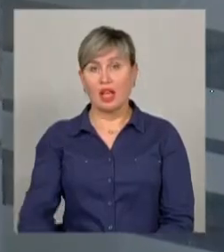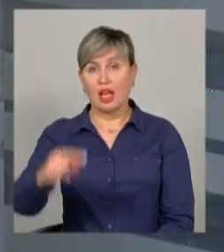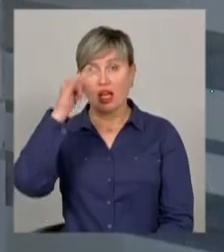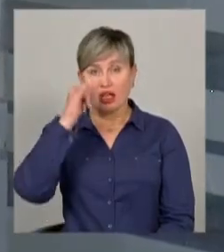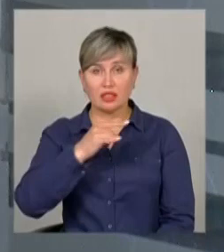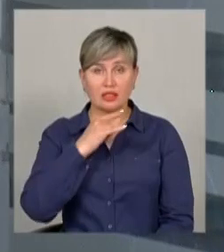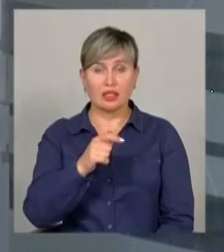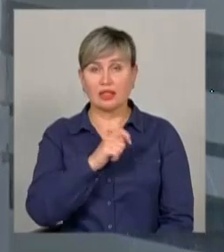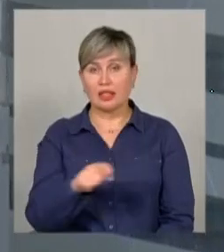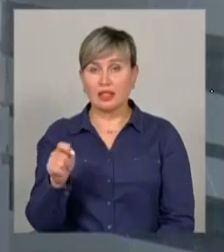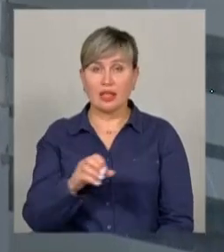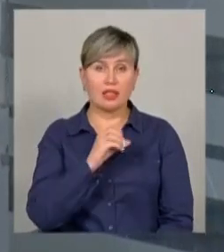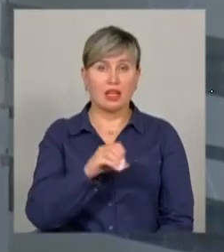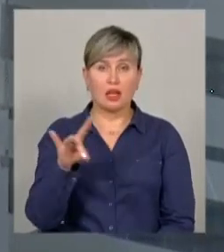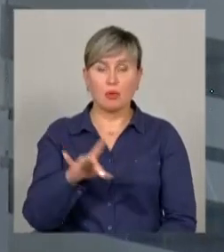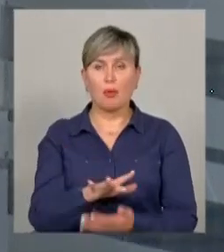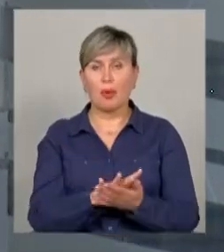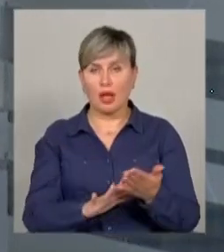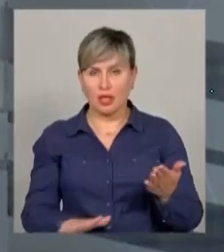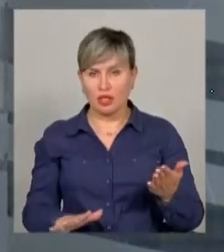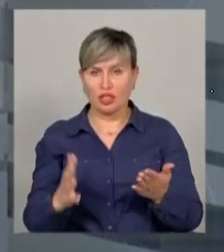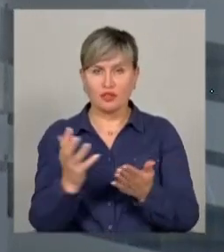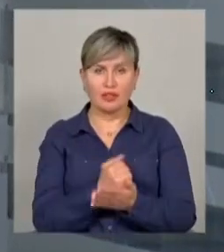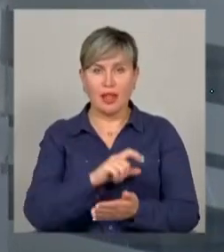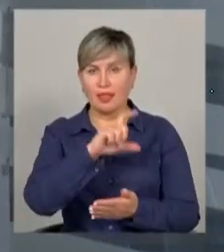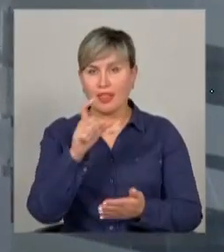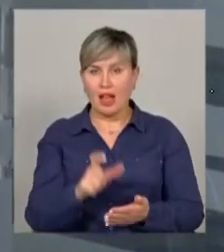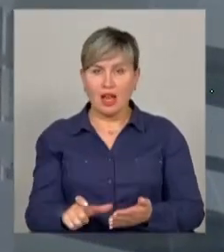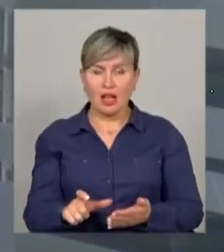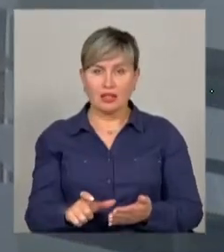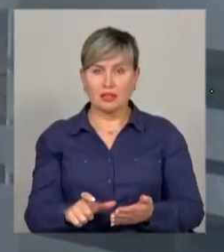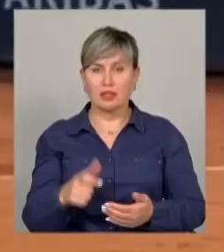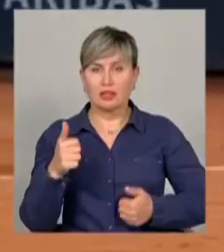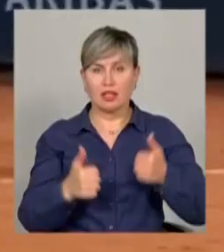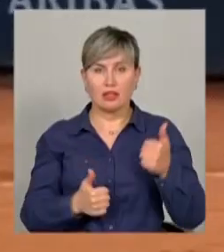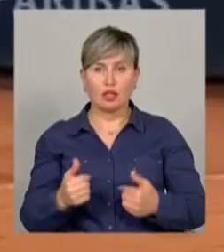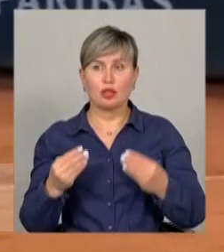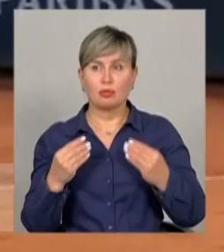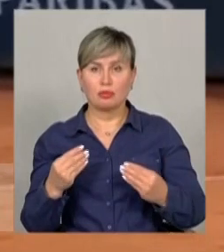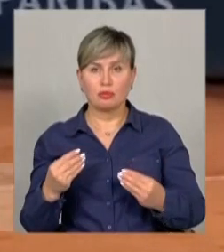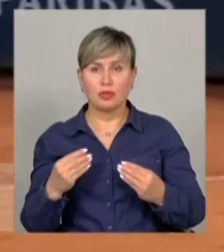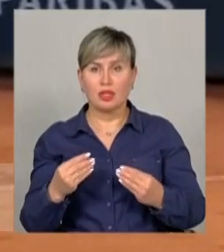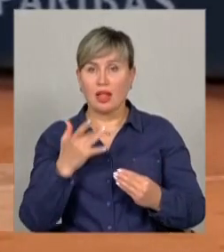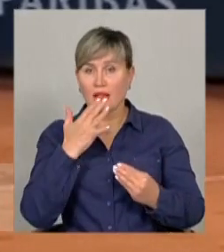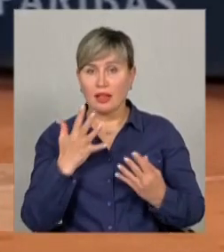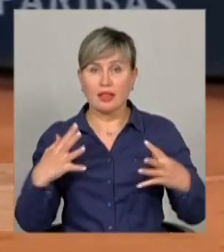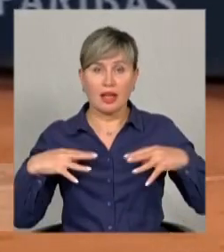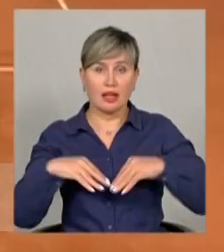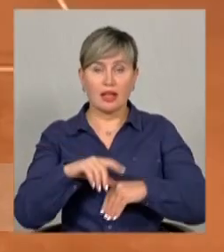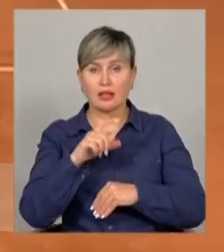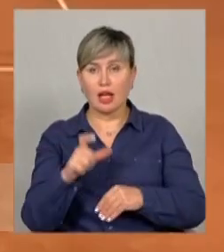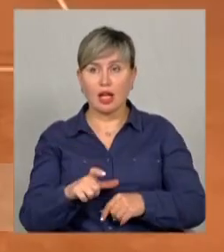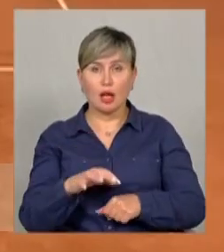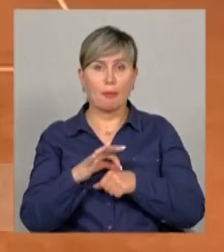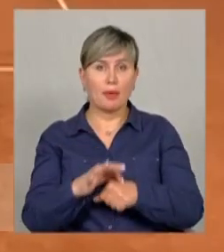Казахстанская теннисистка Елена Рыбакина продолжает покорять итальянские корты. На престижном турнире «Интернационале BNL де Италия», проходящем